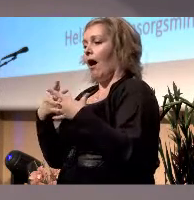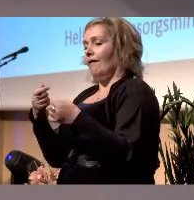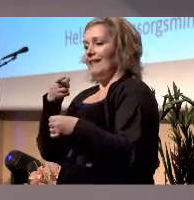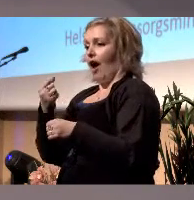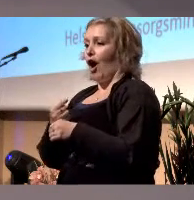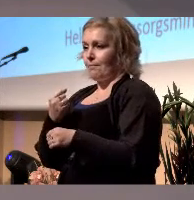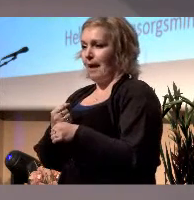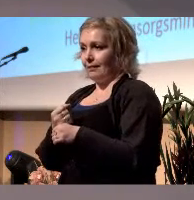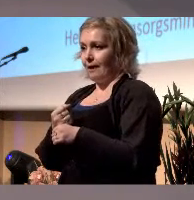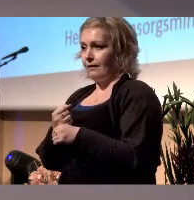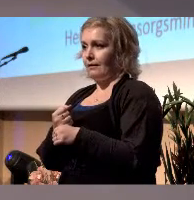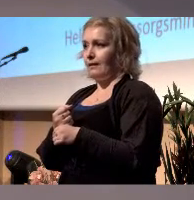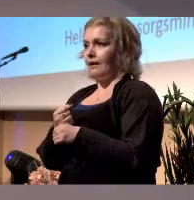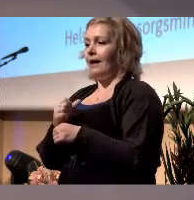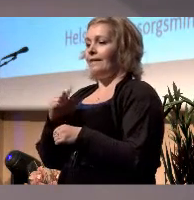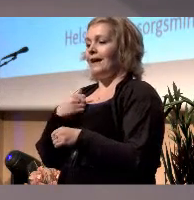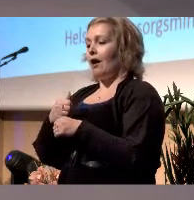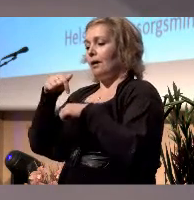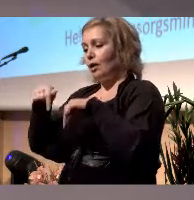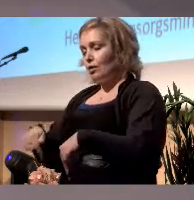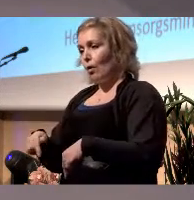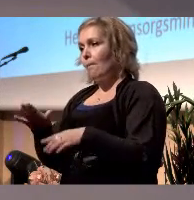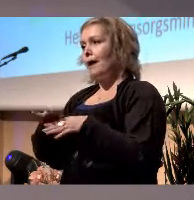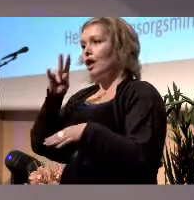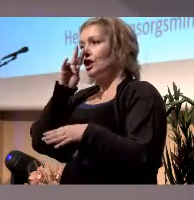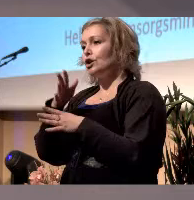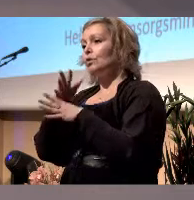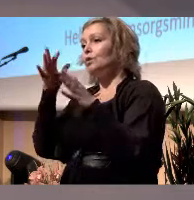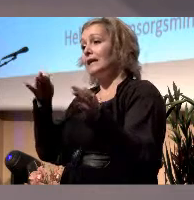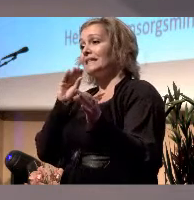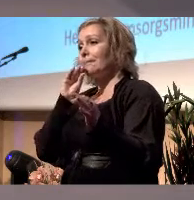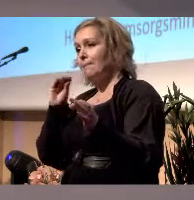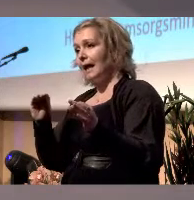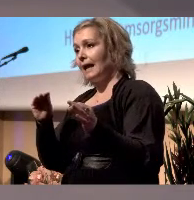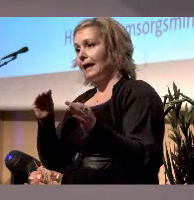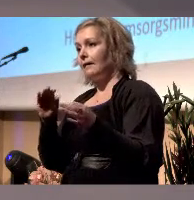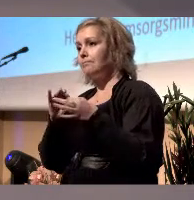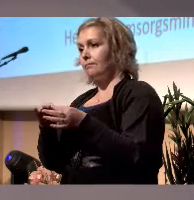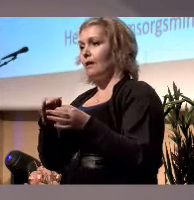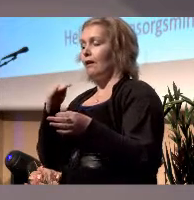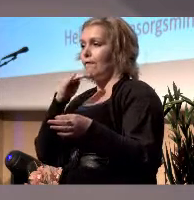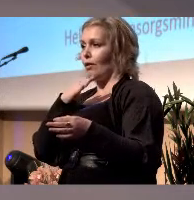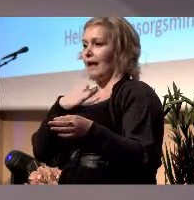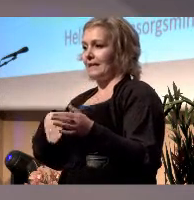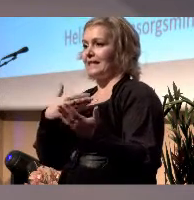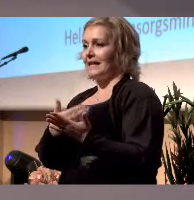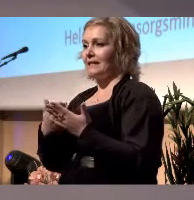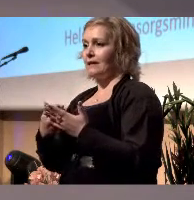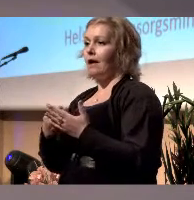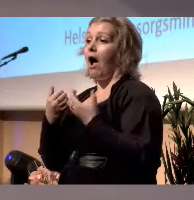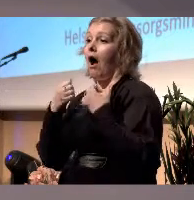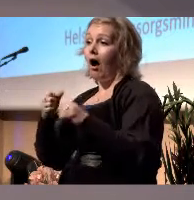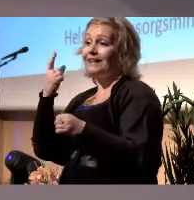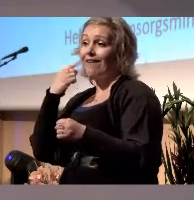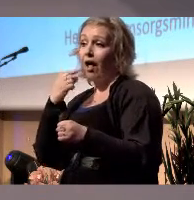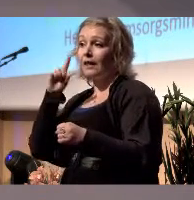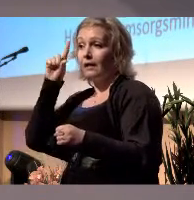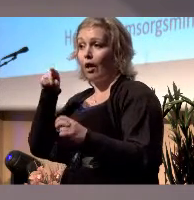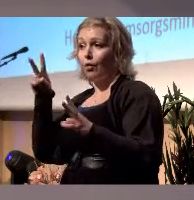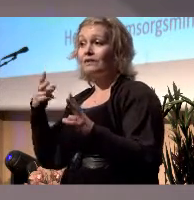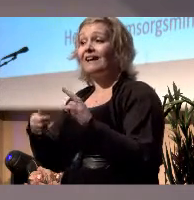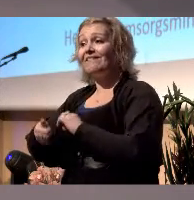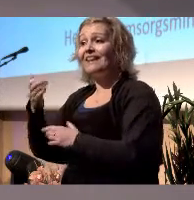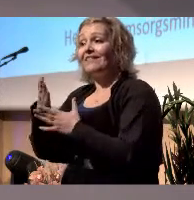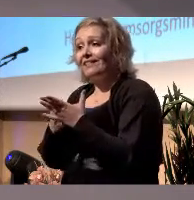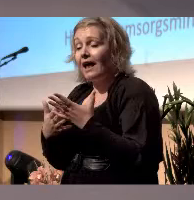arbeidet. Derfor arbeider vi nå med en ny stortingsmelding om folkehelse. Aktiv aldring kommer også til å være en